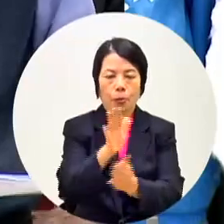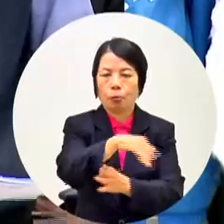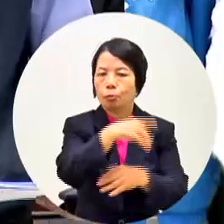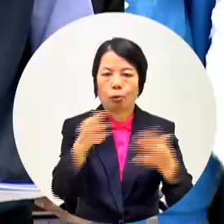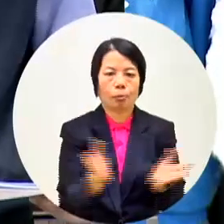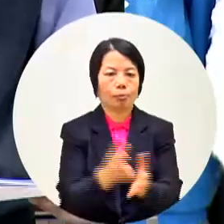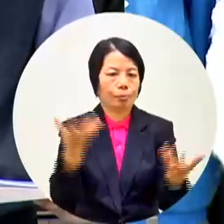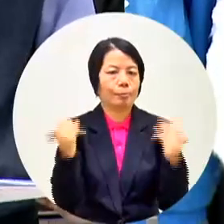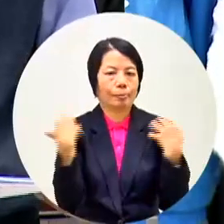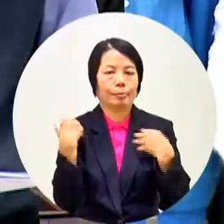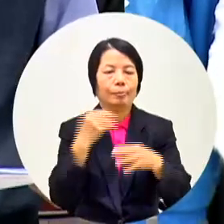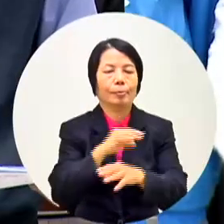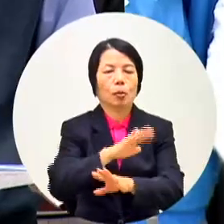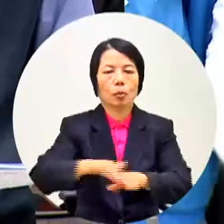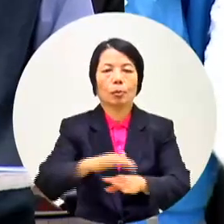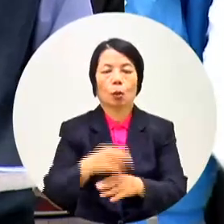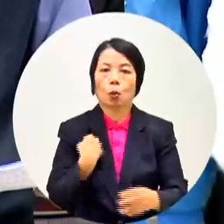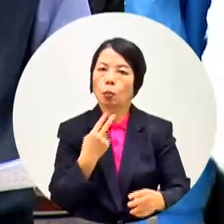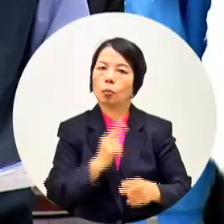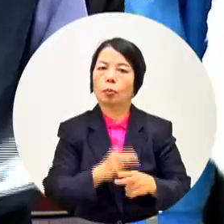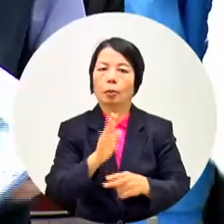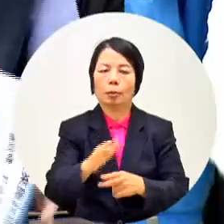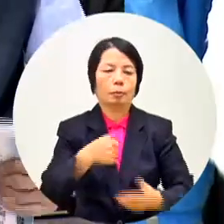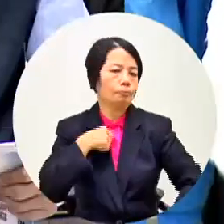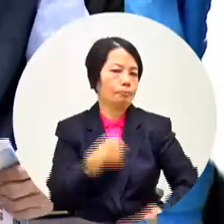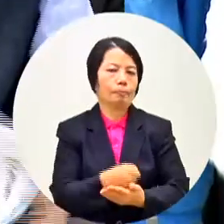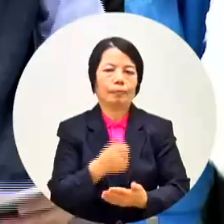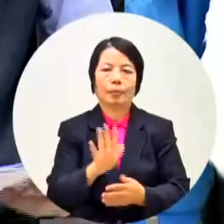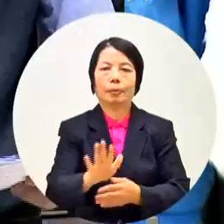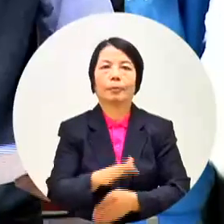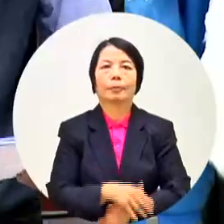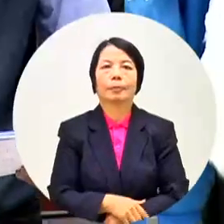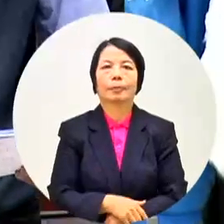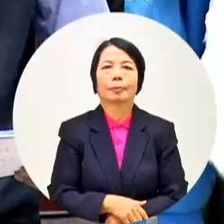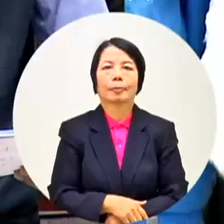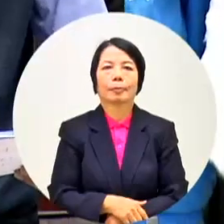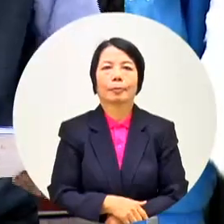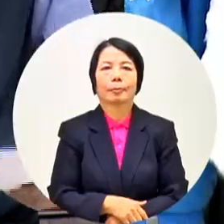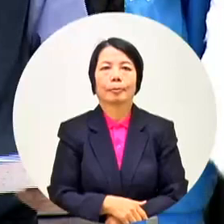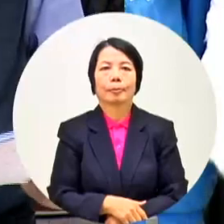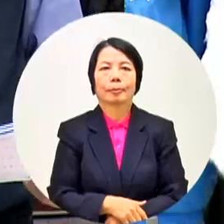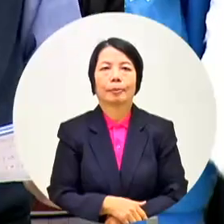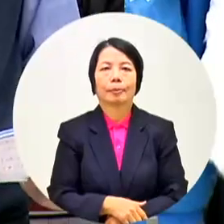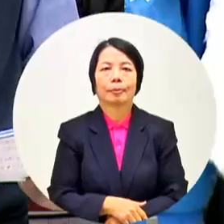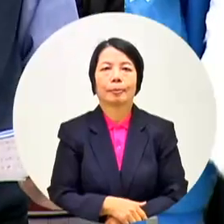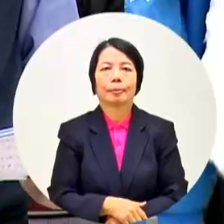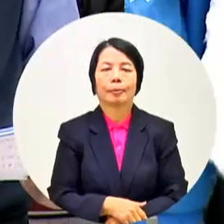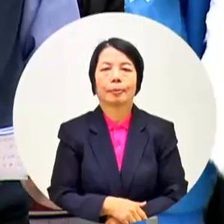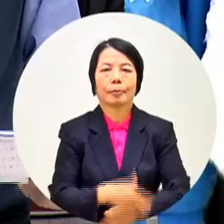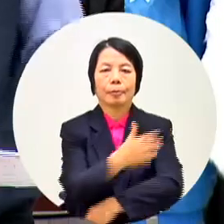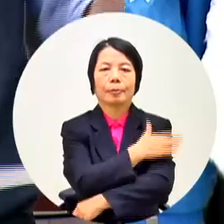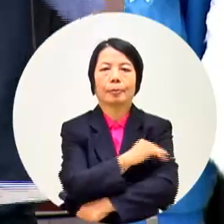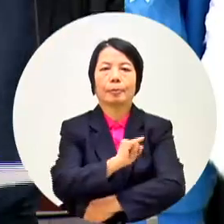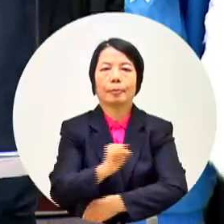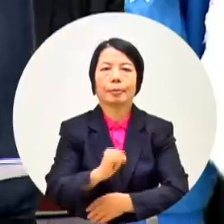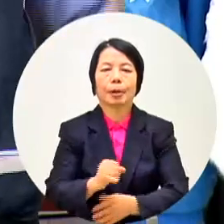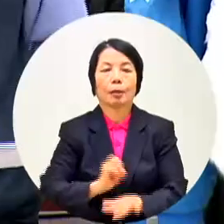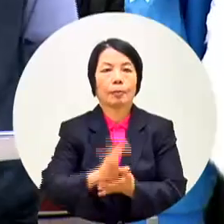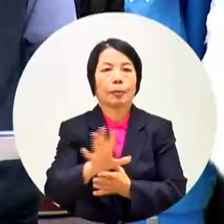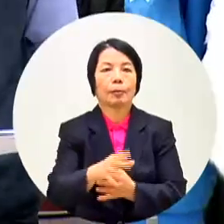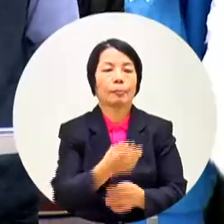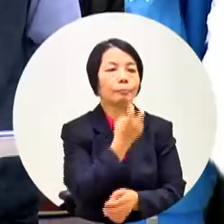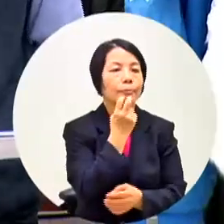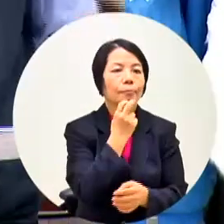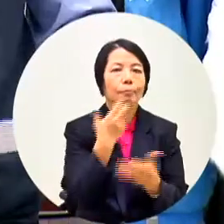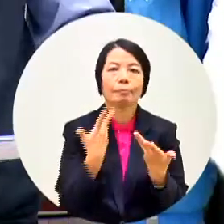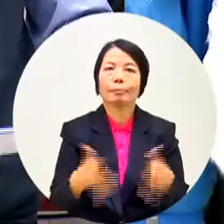也有这个决心，跟刘议员也报告一下。那陈丽娜议员所报告的中央有很多高雄去的首